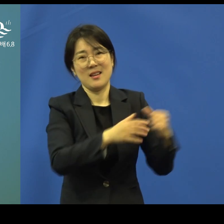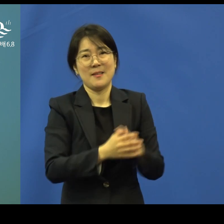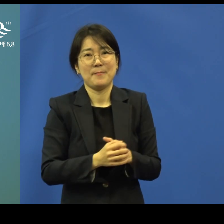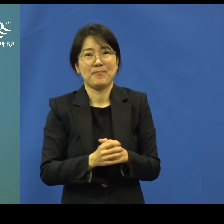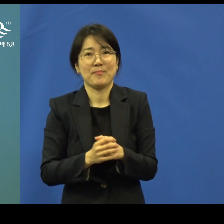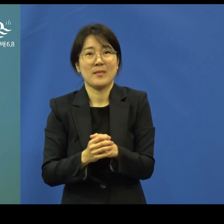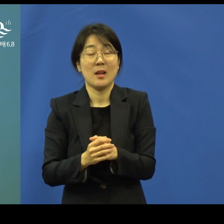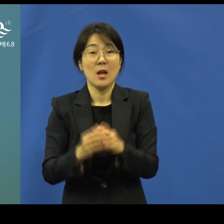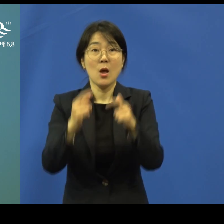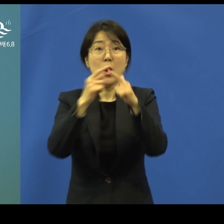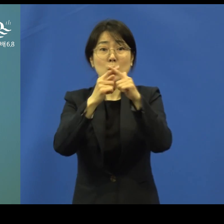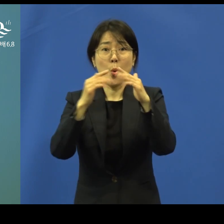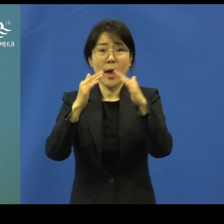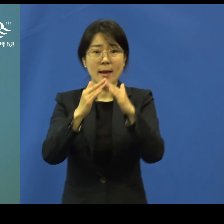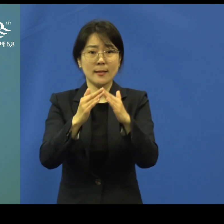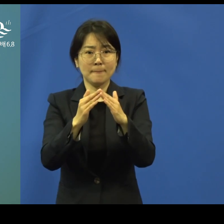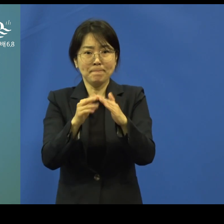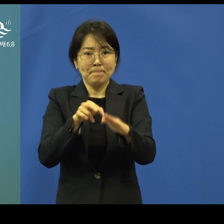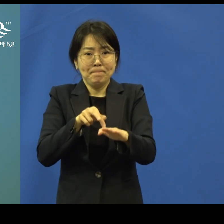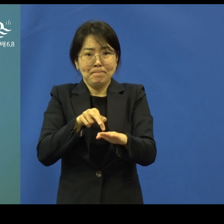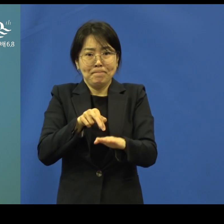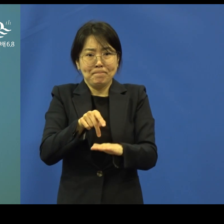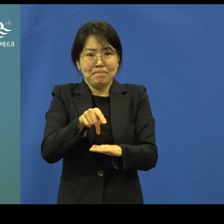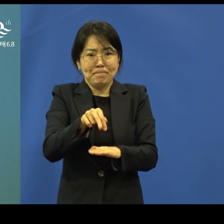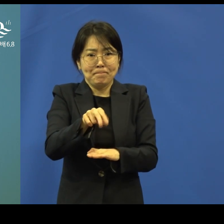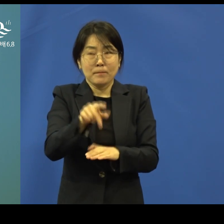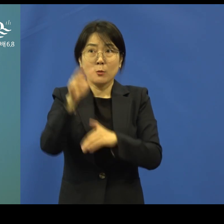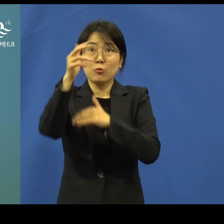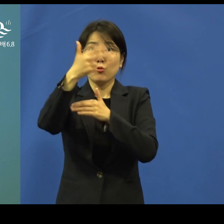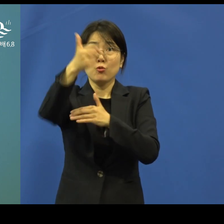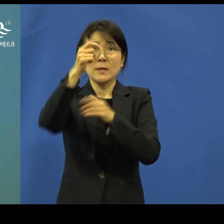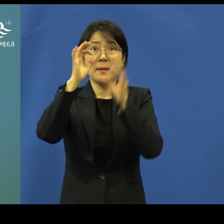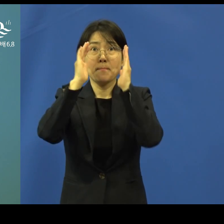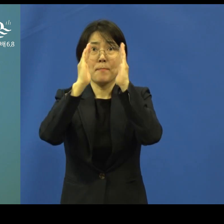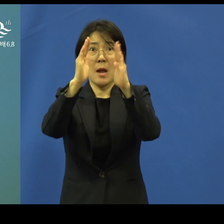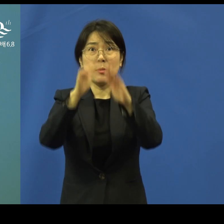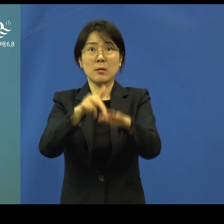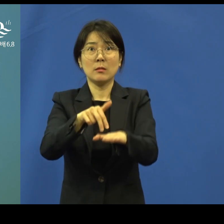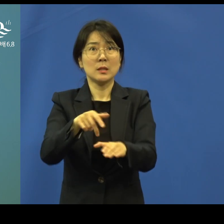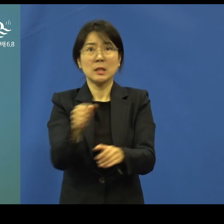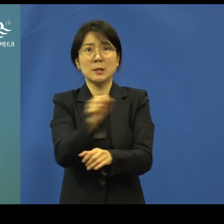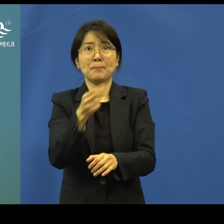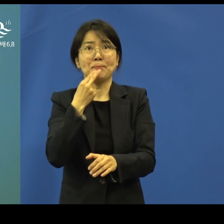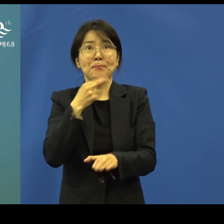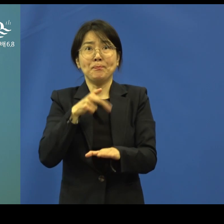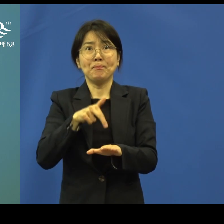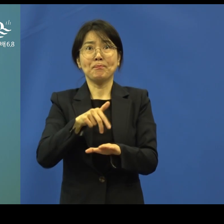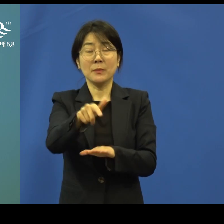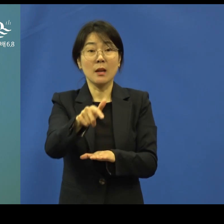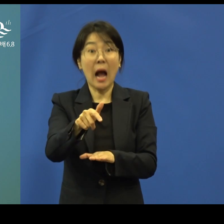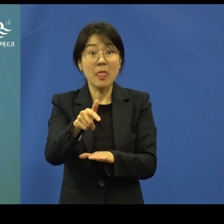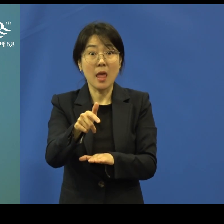여기 교회 존재 자체가 무익하다. 그래서 미지근한 물이라는 말은 어떻게 보면 무익하다는 거예요. 무익하다. 쓸모가 없다.